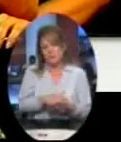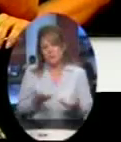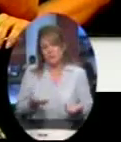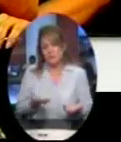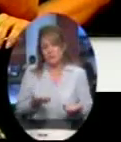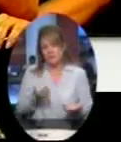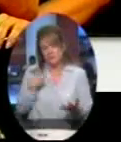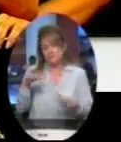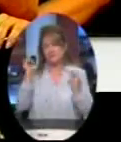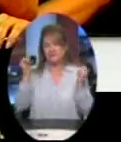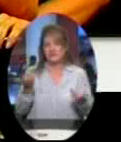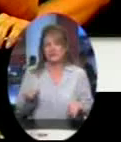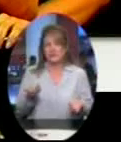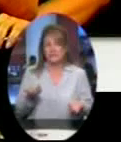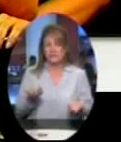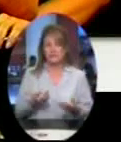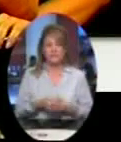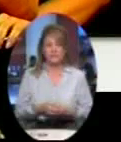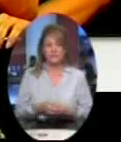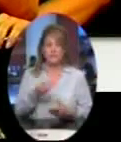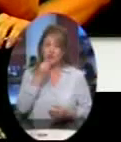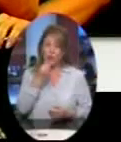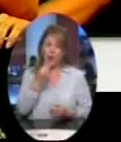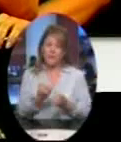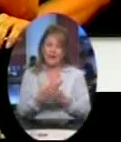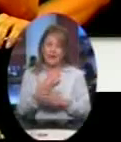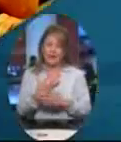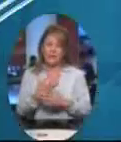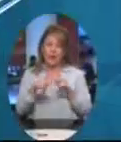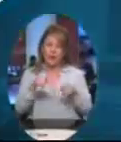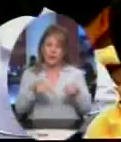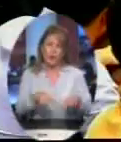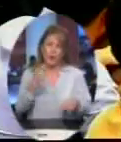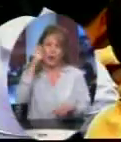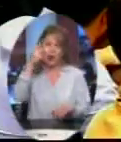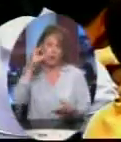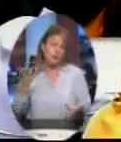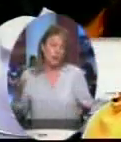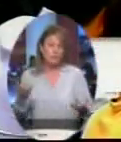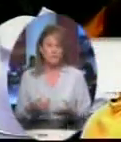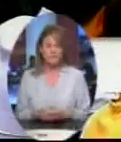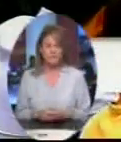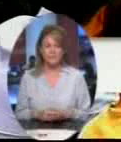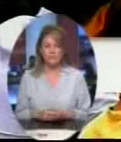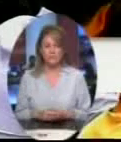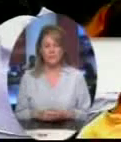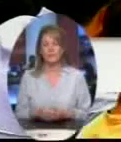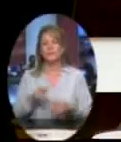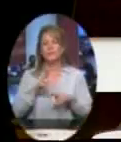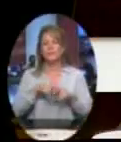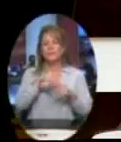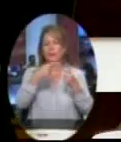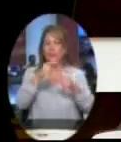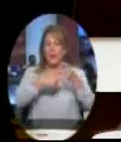לאכול ממנו, שיוכל ממגדלים מקומיים במחיר יקר יותר אולי. בהמשך קיימה ועדת הכלכלה דיון